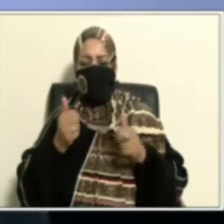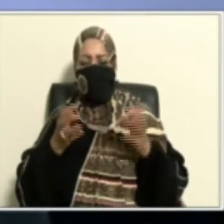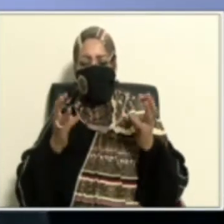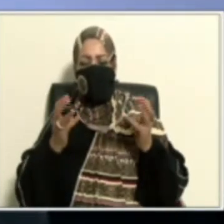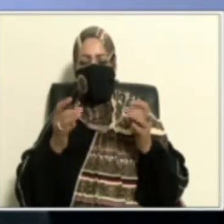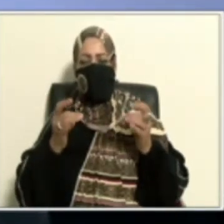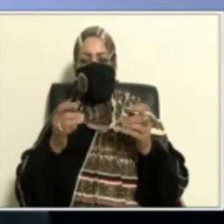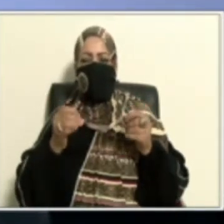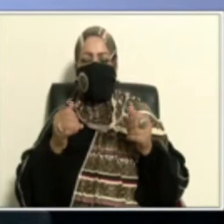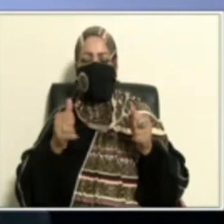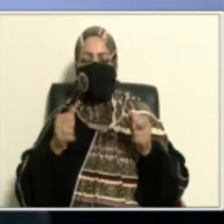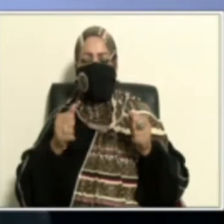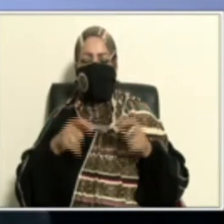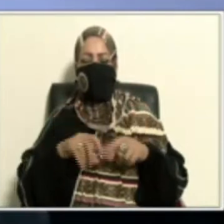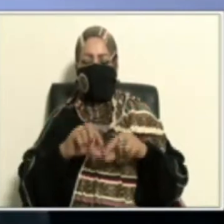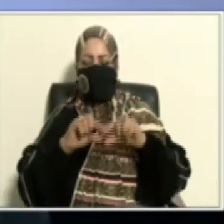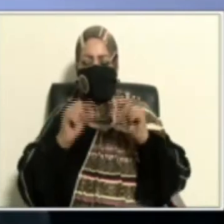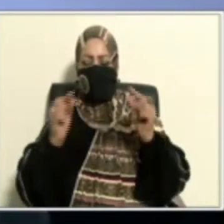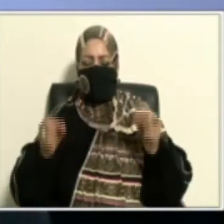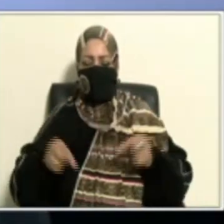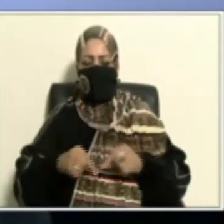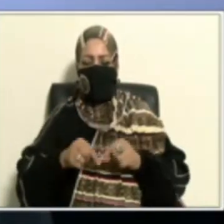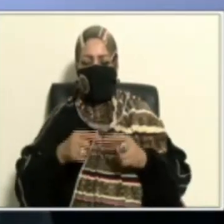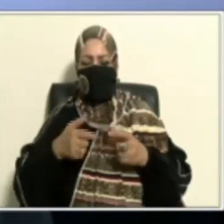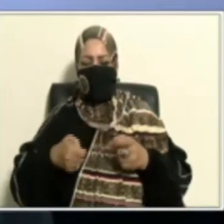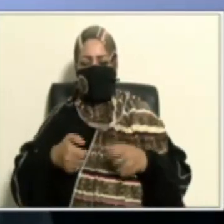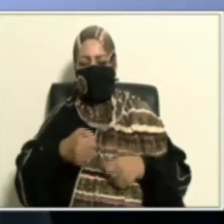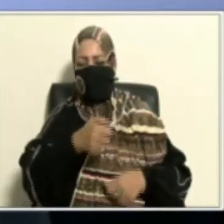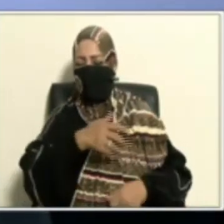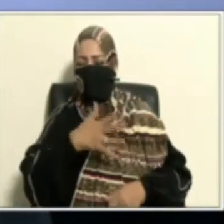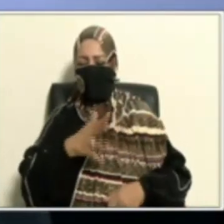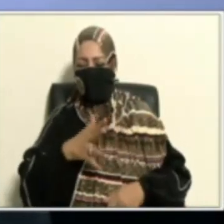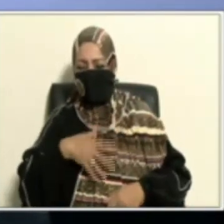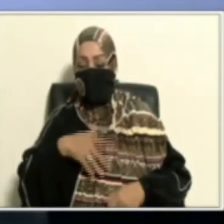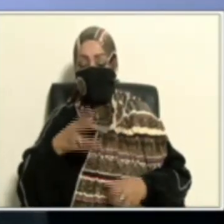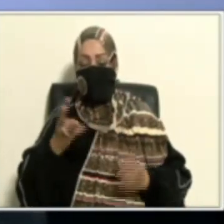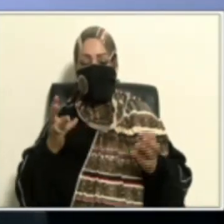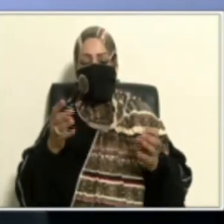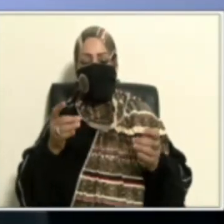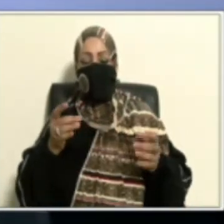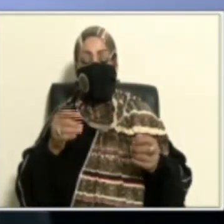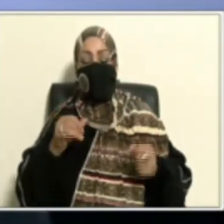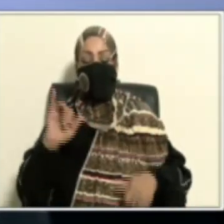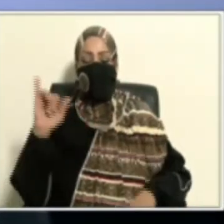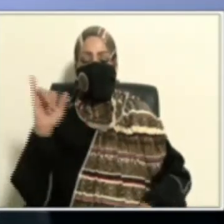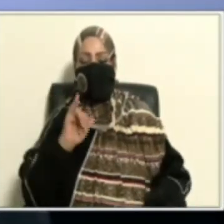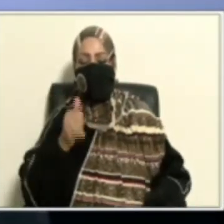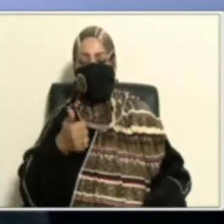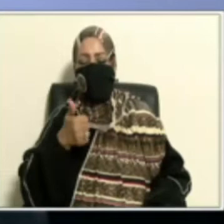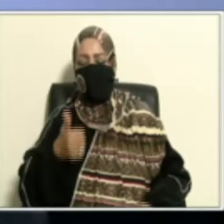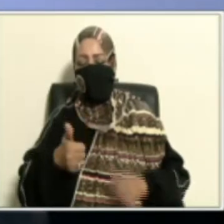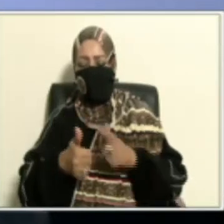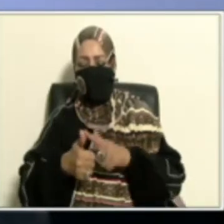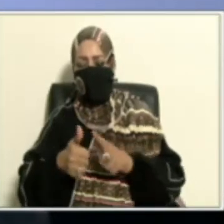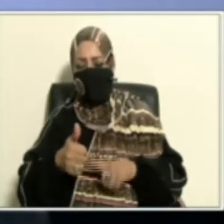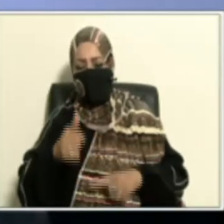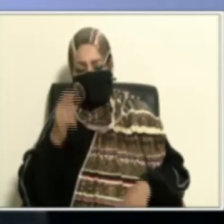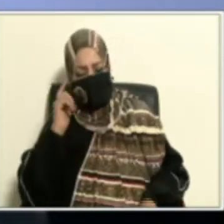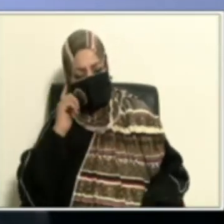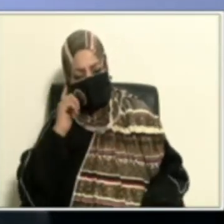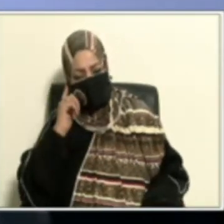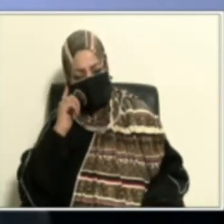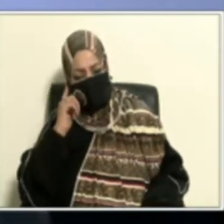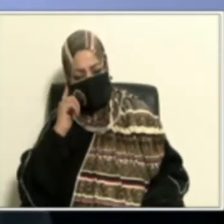بالنوى أو بالحصى، قال أنا أجعل النور في أصابعك، لكن لم يقل لها بدعة ولم يعنفها ولا غير